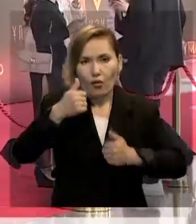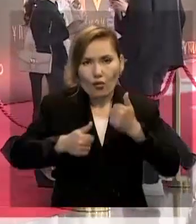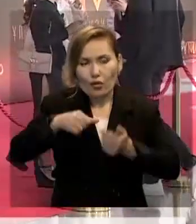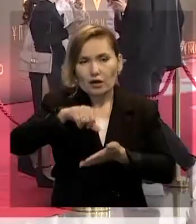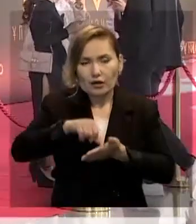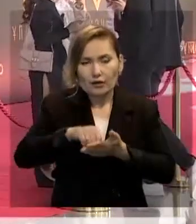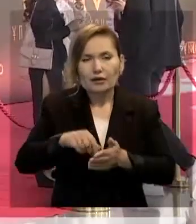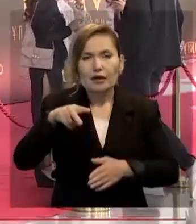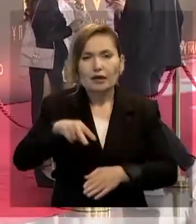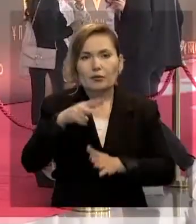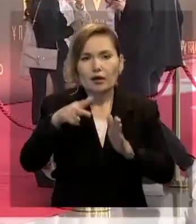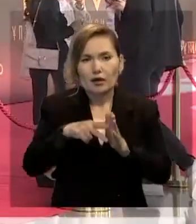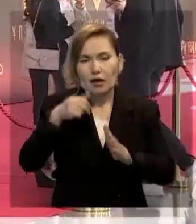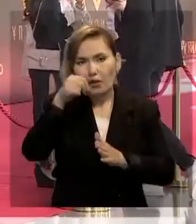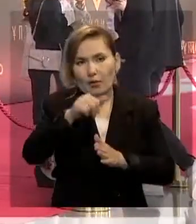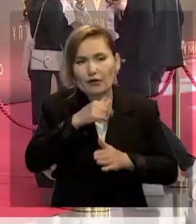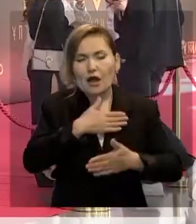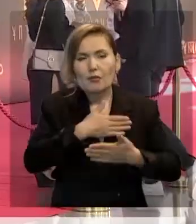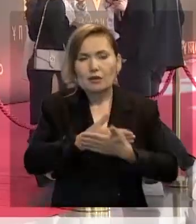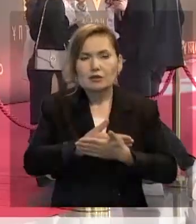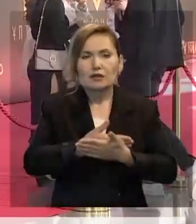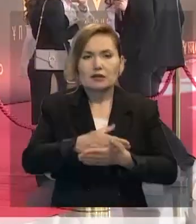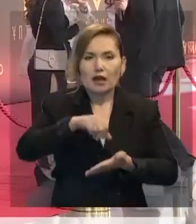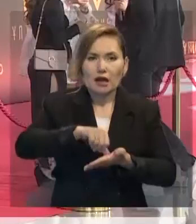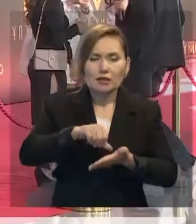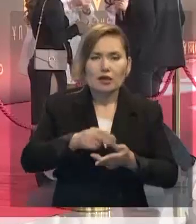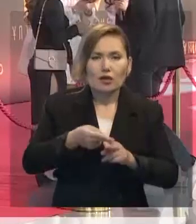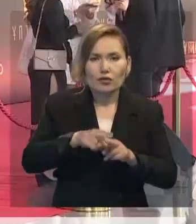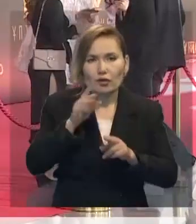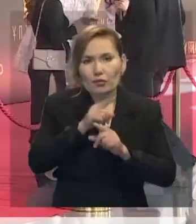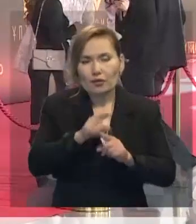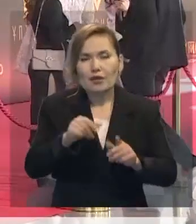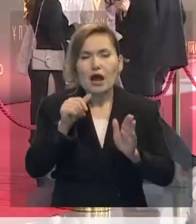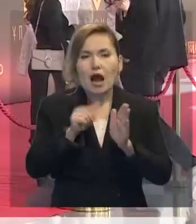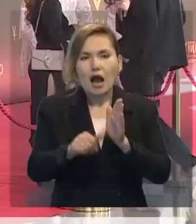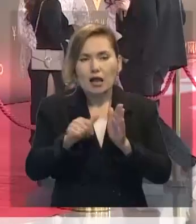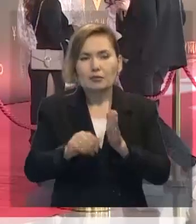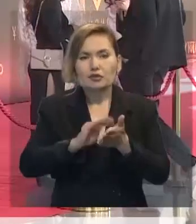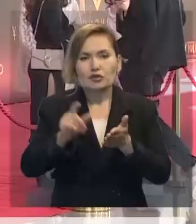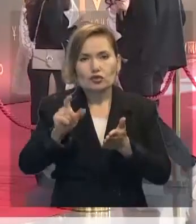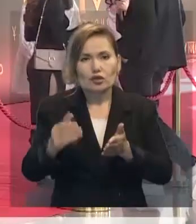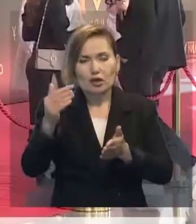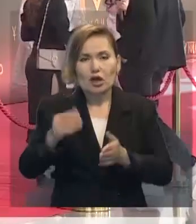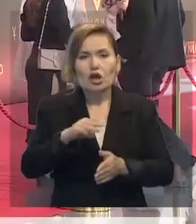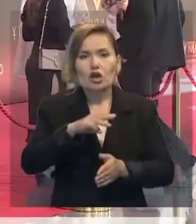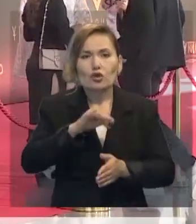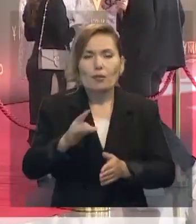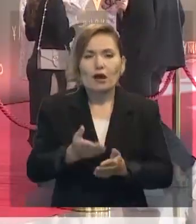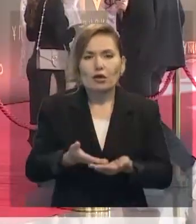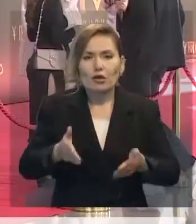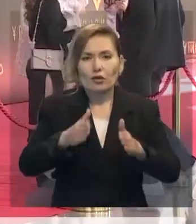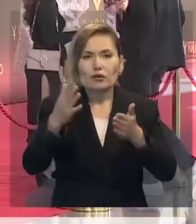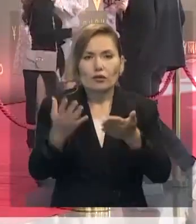Қатысушылар әсіресе 2018 жылы белсенді болыпты. Міне, содан бері 60 шақты журналист осы Тұмар мүсіншесін